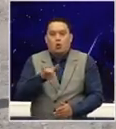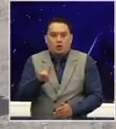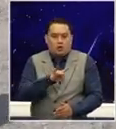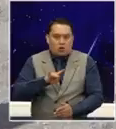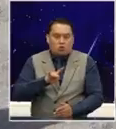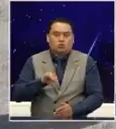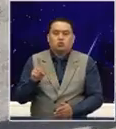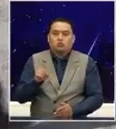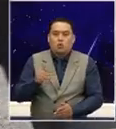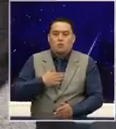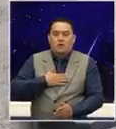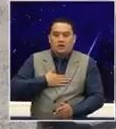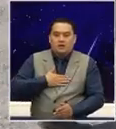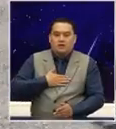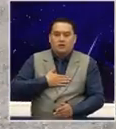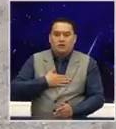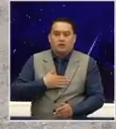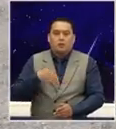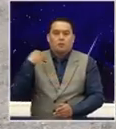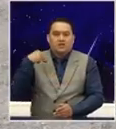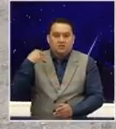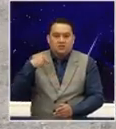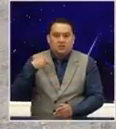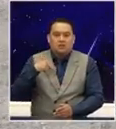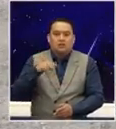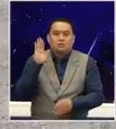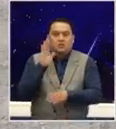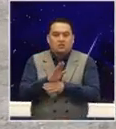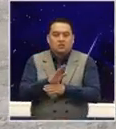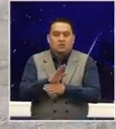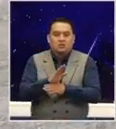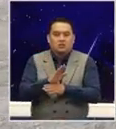что наш президент Касым-Жомарт Токаев